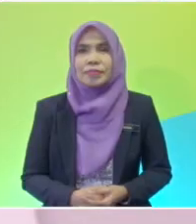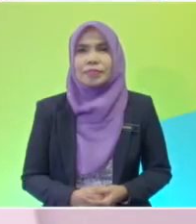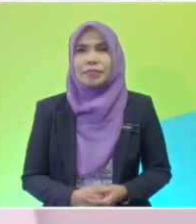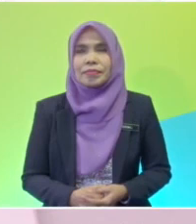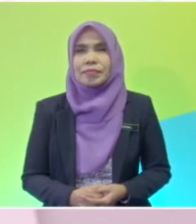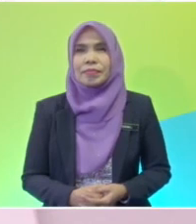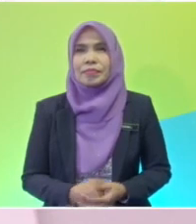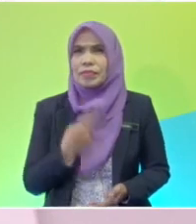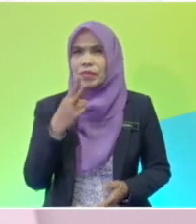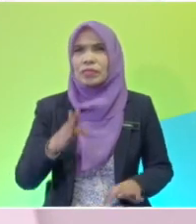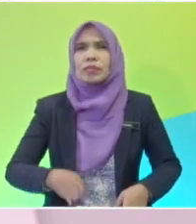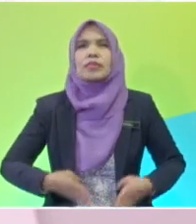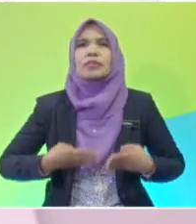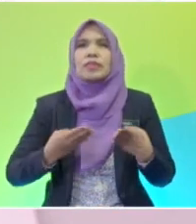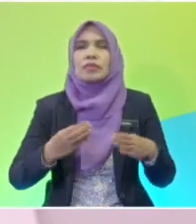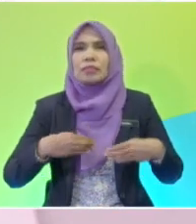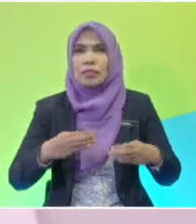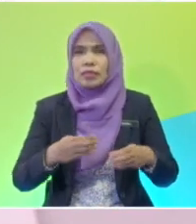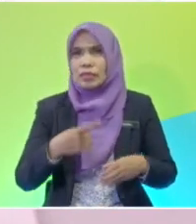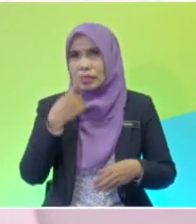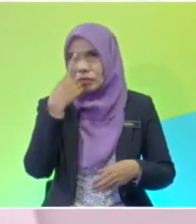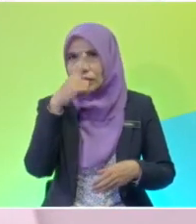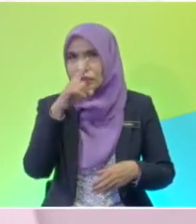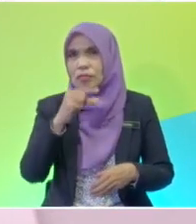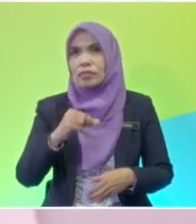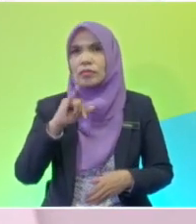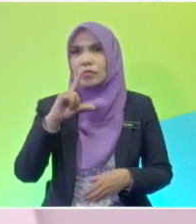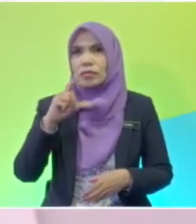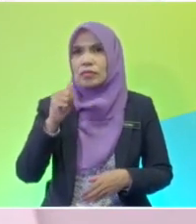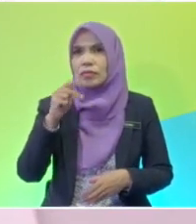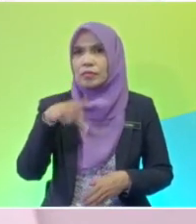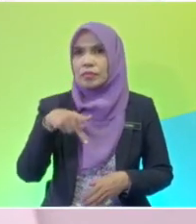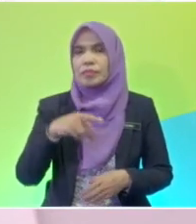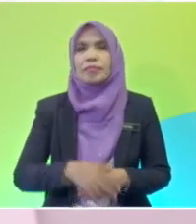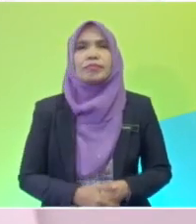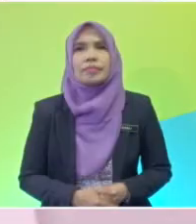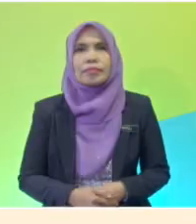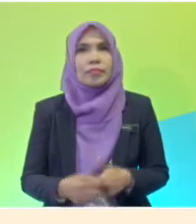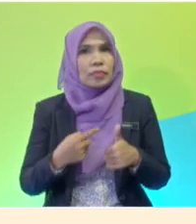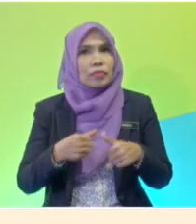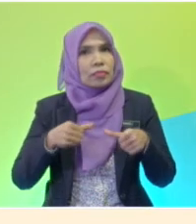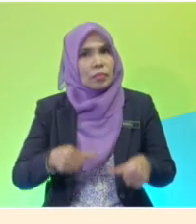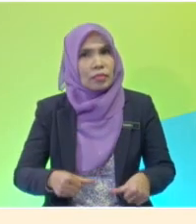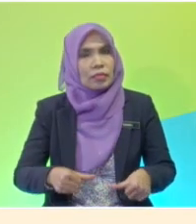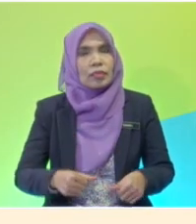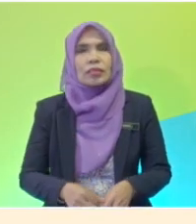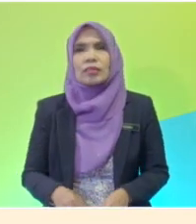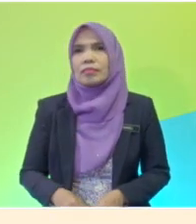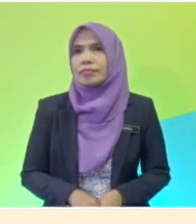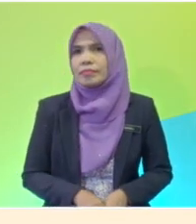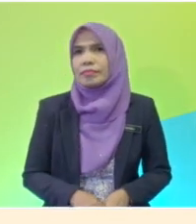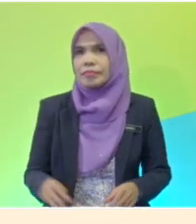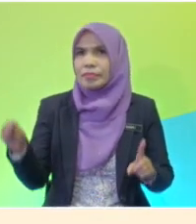untuk kita menggila individu kritik diri tinggi ini Oke yang pertama kita perlu Letakkan mata lama yang boleh dicapai